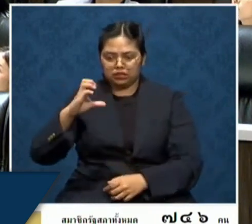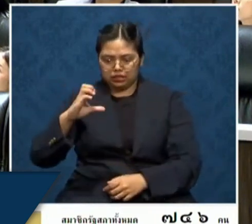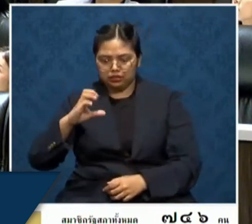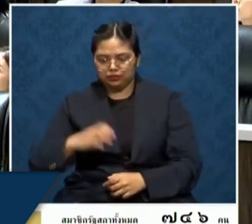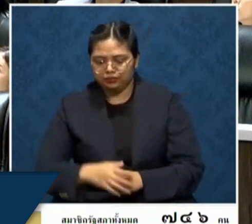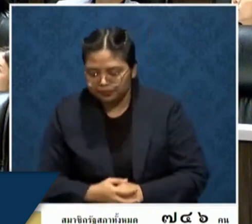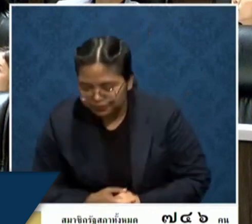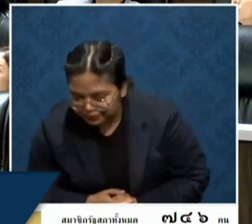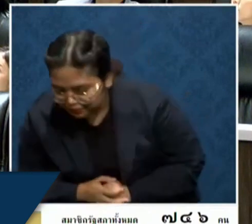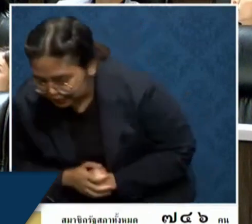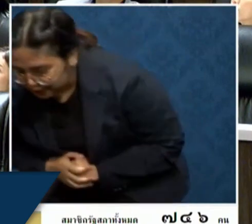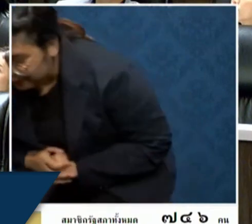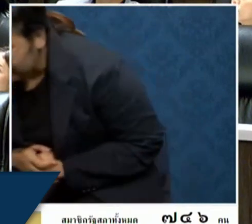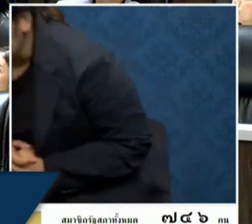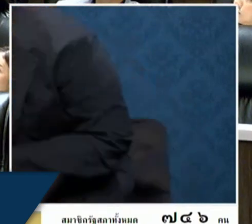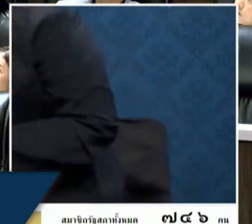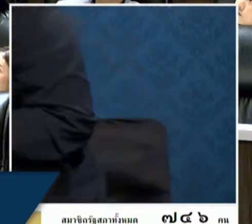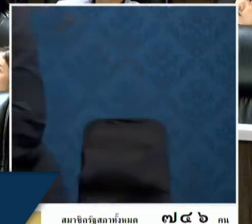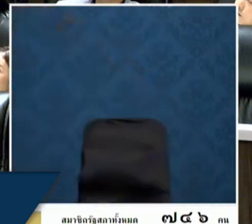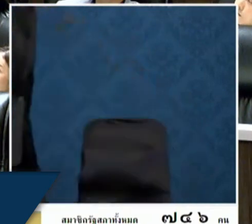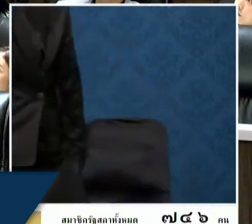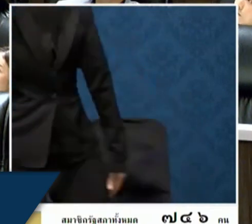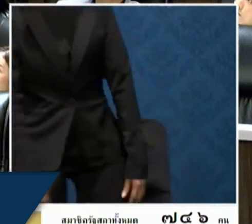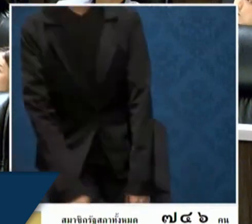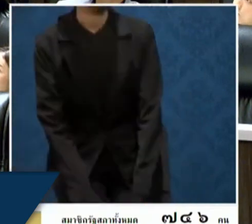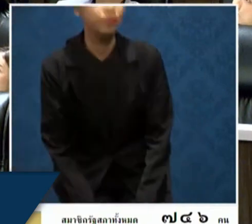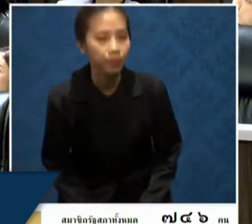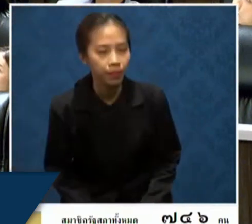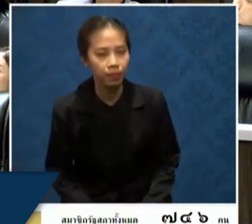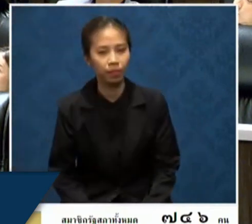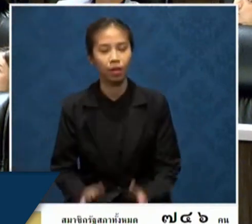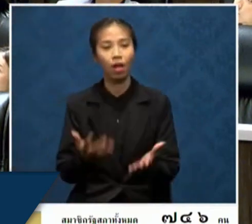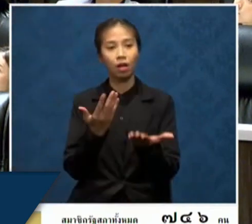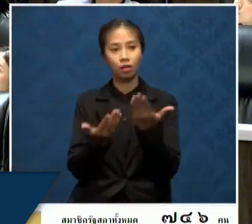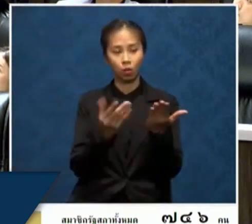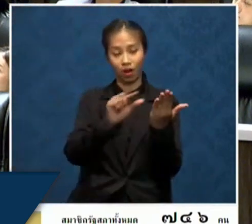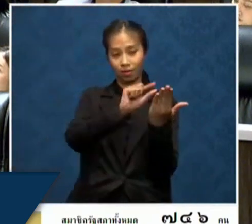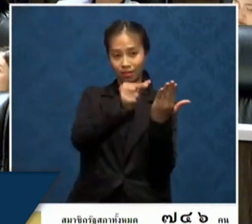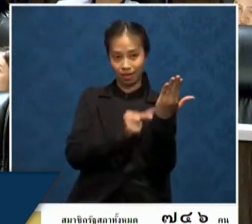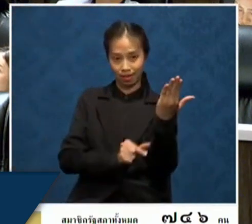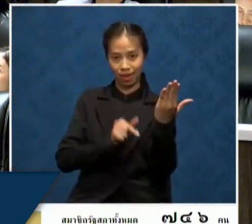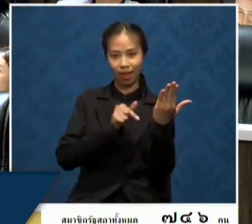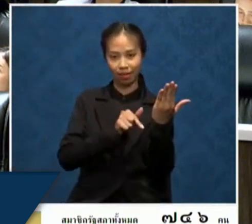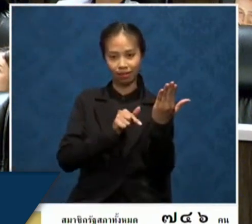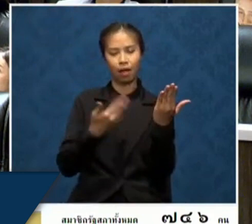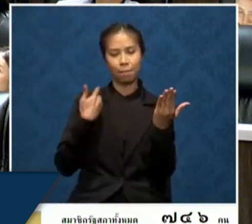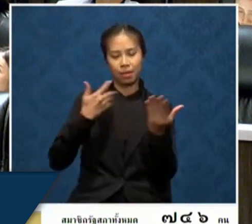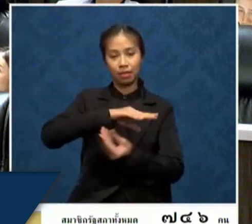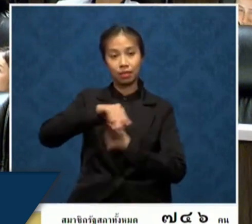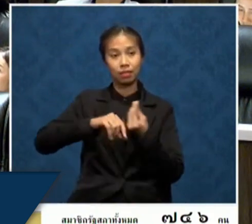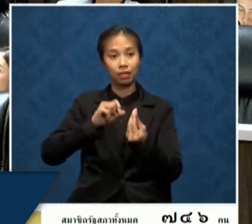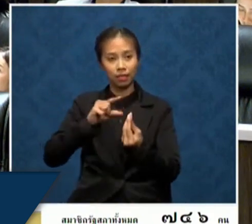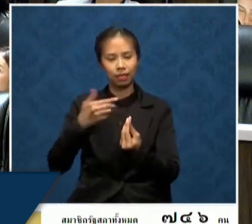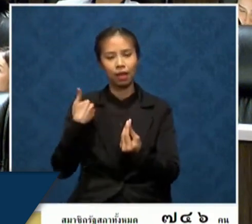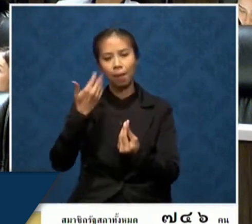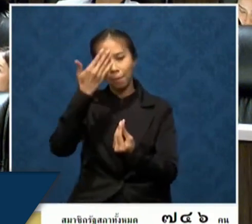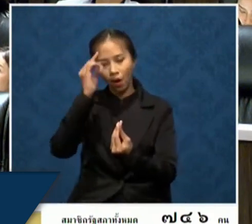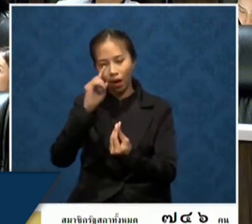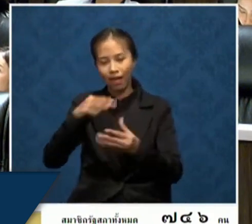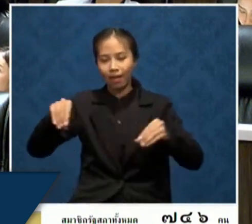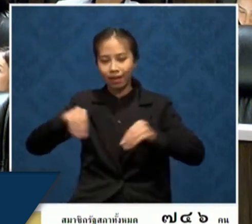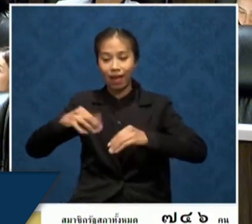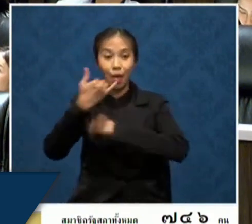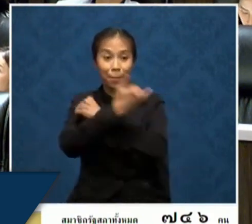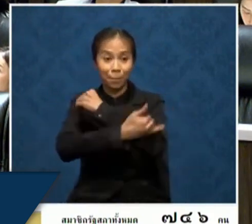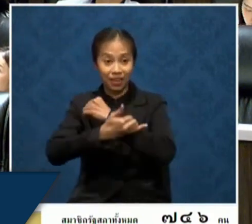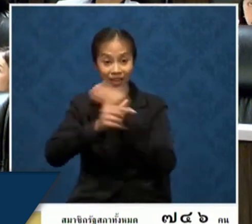หรือเขตเศรษฐกิจชายแดนที่ตอนเริ่มโครงการตั้งเหตุผลไว้ดีมากเพื่อรองรับอุตสาหกรรมที่ใช้แรงงานเยอะจะได้อยู่ใกล้ประเทศเพื่อนบ้าน